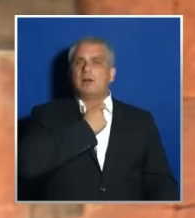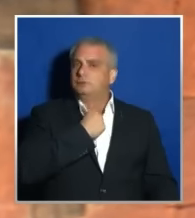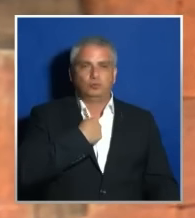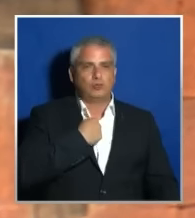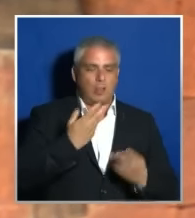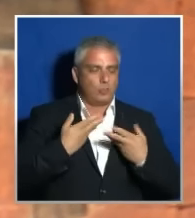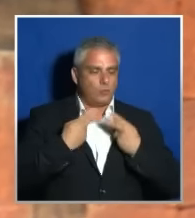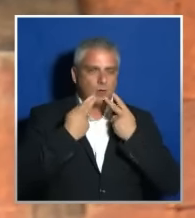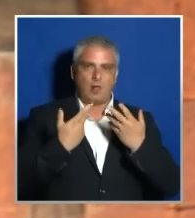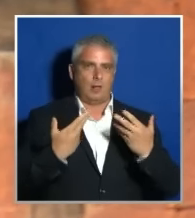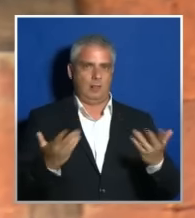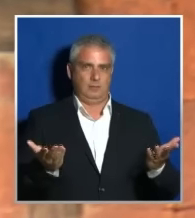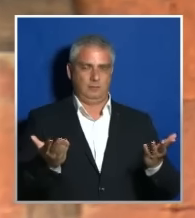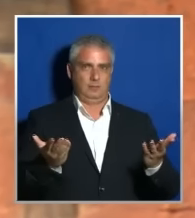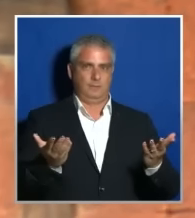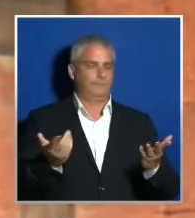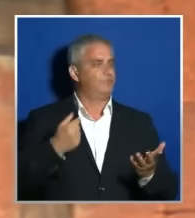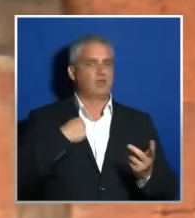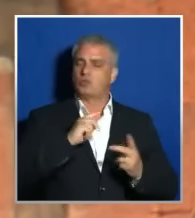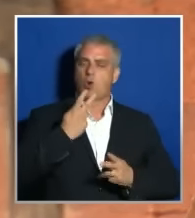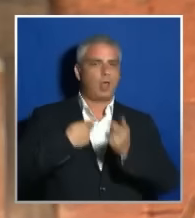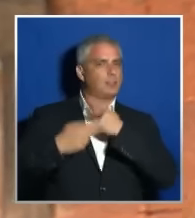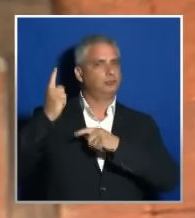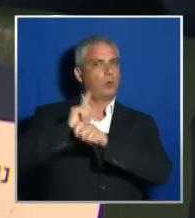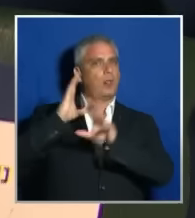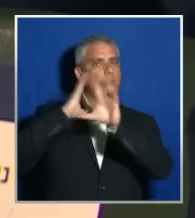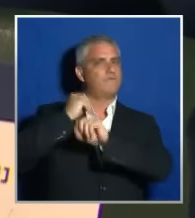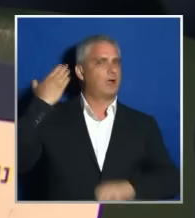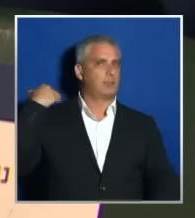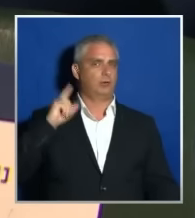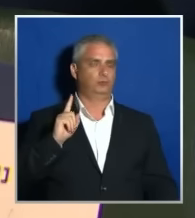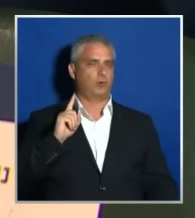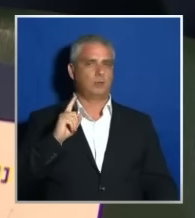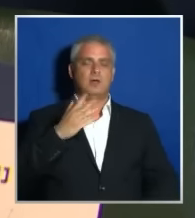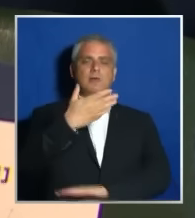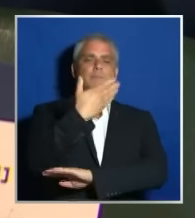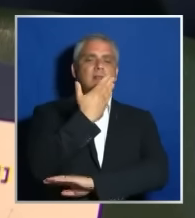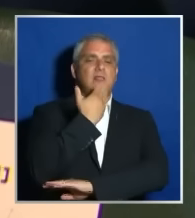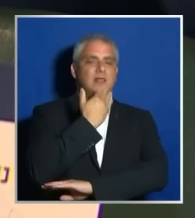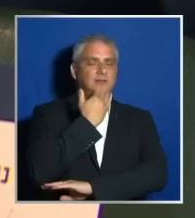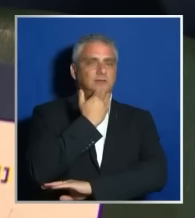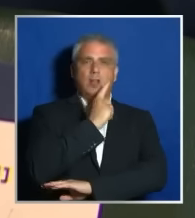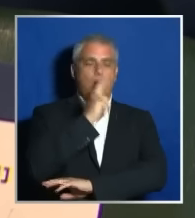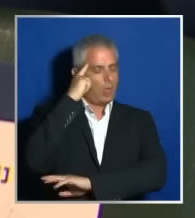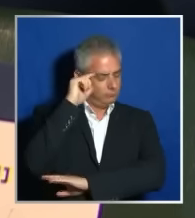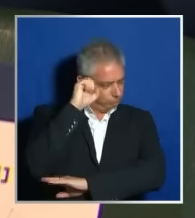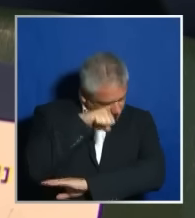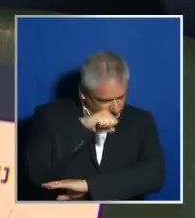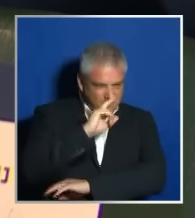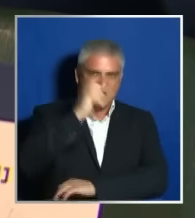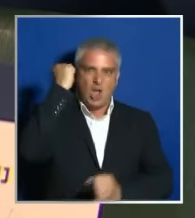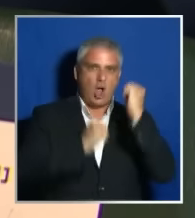מצוקתנו לא נענתה. לא נחזור לימי החושך הללו. מדינת ישראל לא תרכין ראש